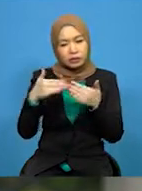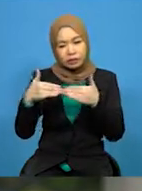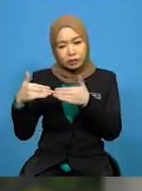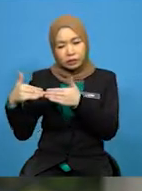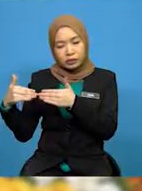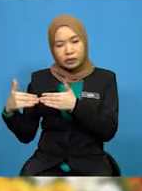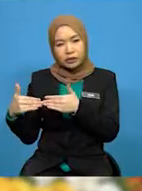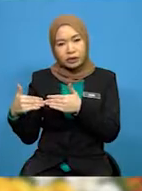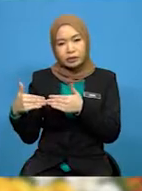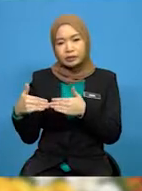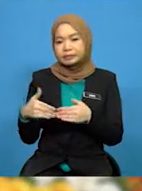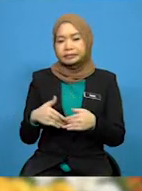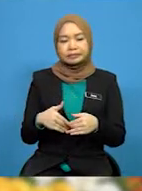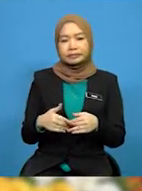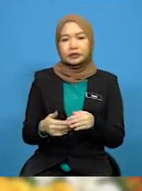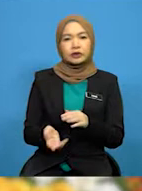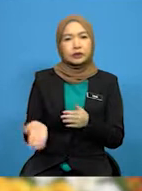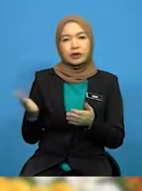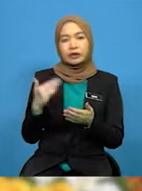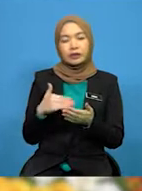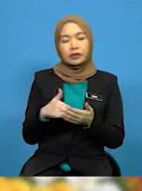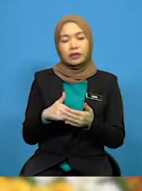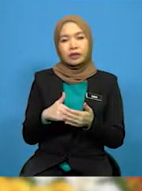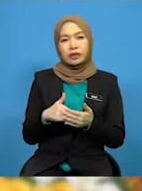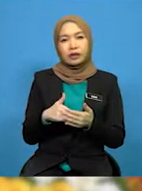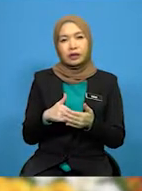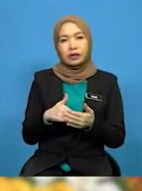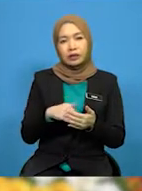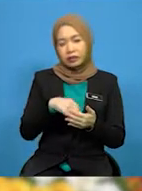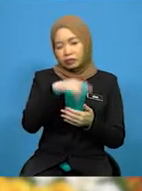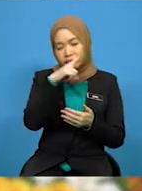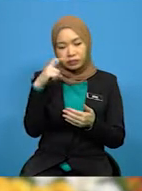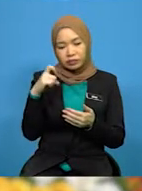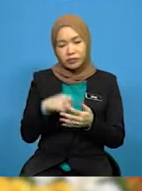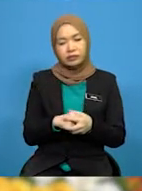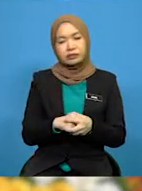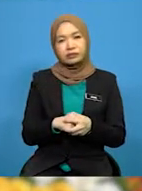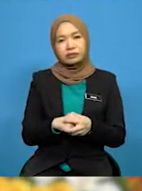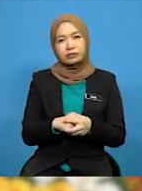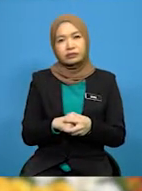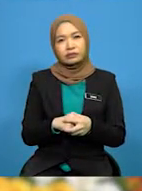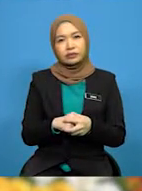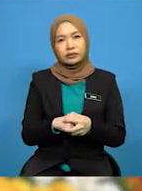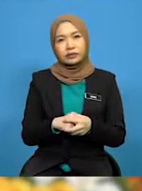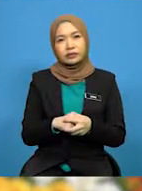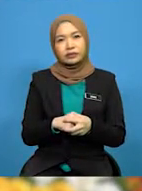bertambah buruk. Jadi itulah sebab kenapa inflasi kita perlu tangani oleh kerajaan sesebuah negara.